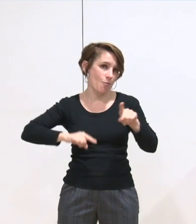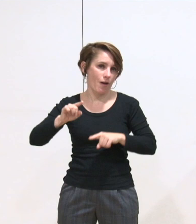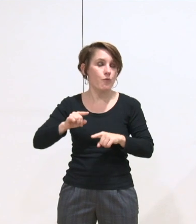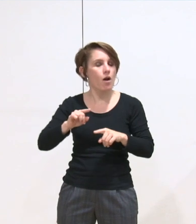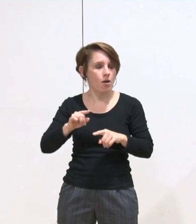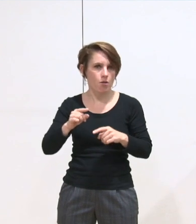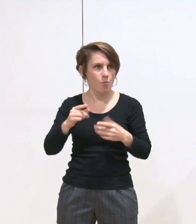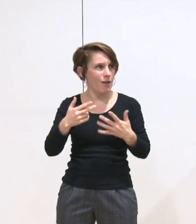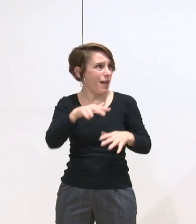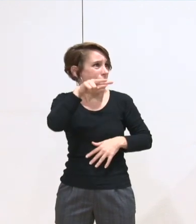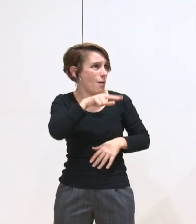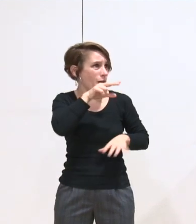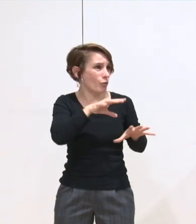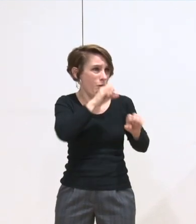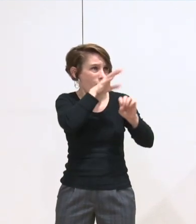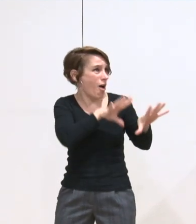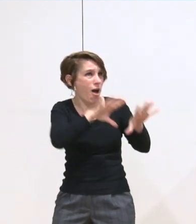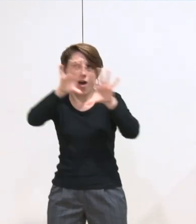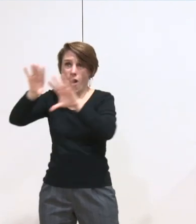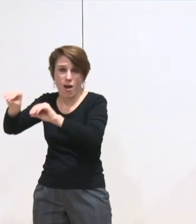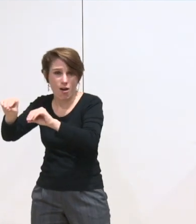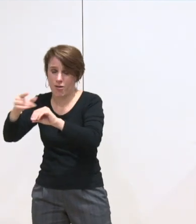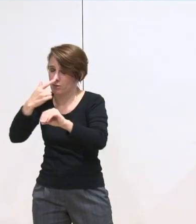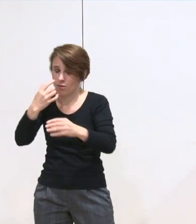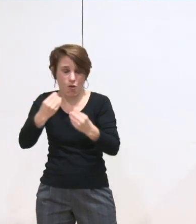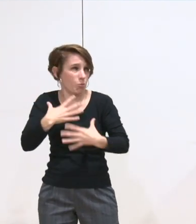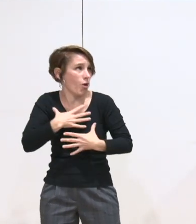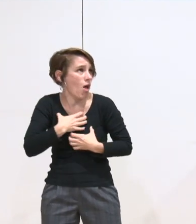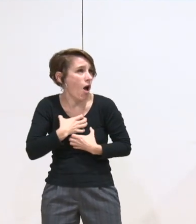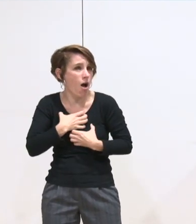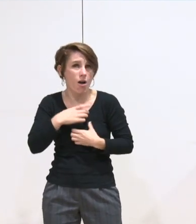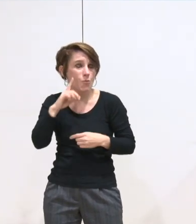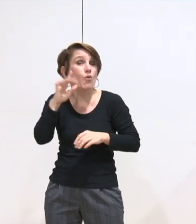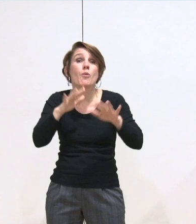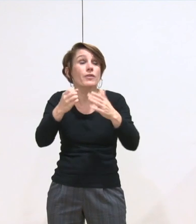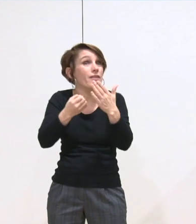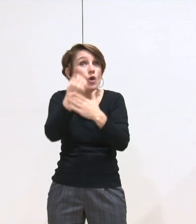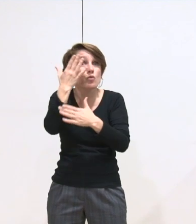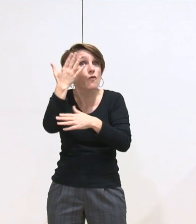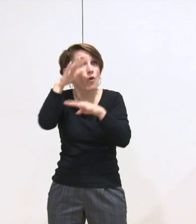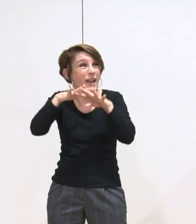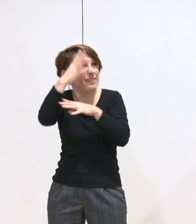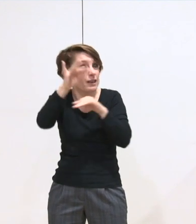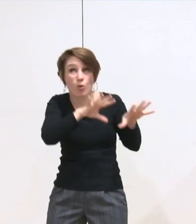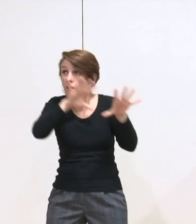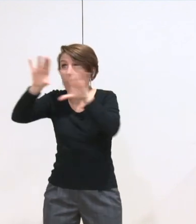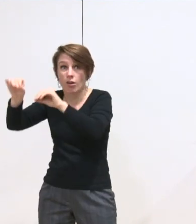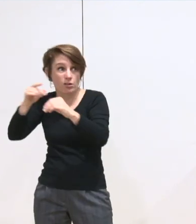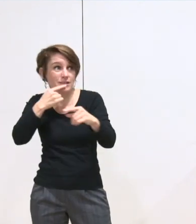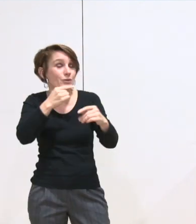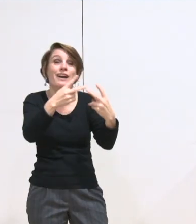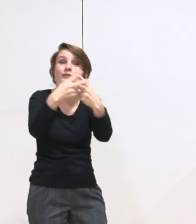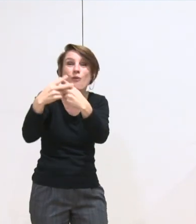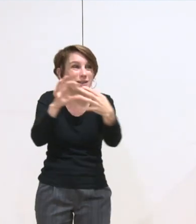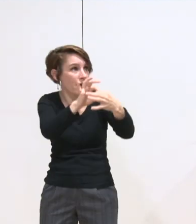déménager, à changer de quartier, à changer de relation immédiate, hein, dans tous les sens du terme, mais évidemment, la